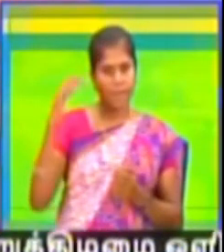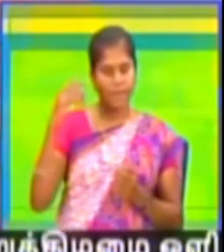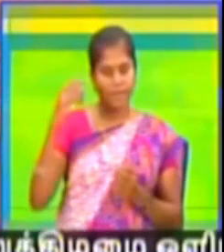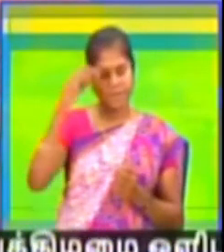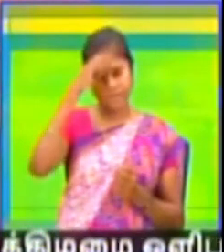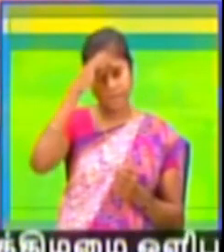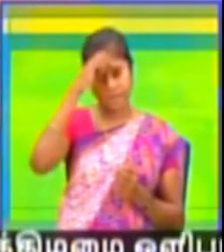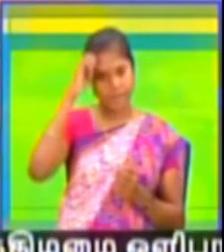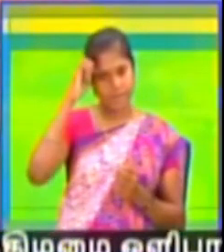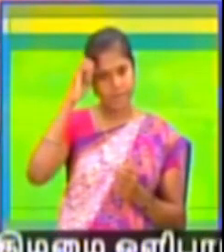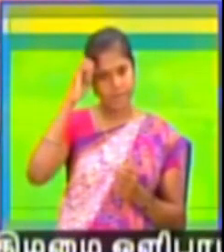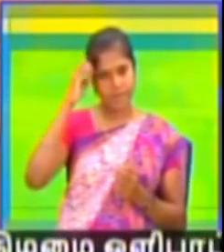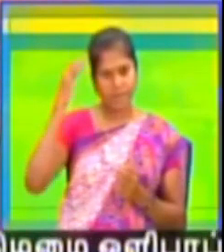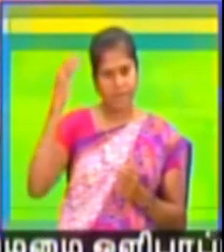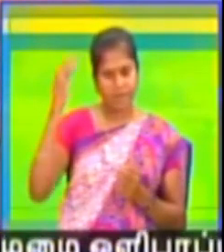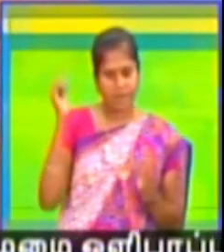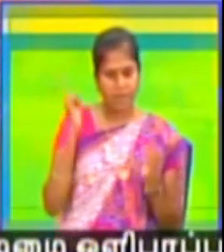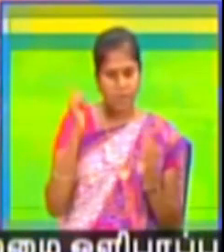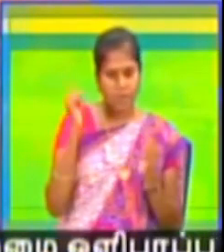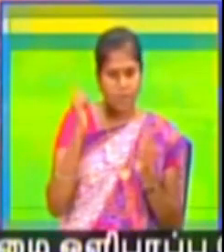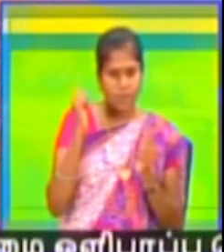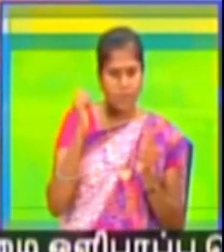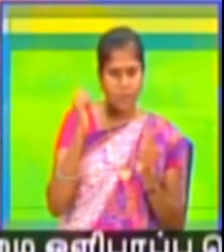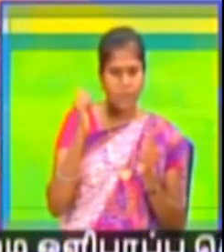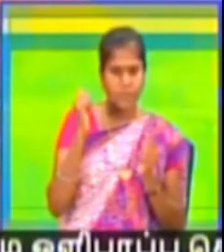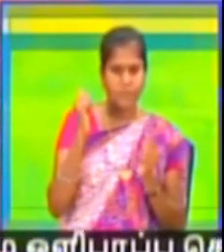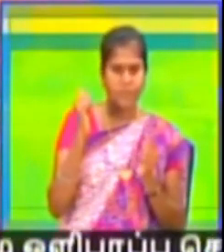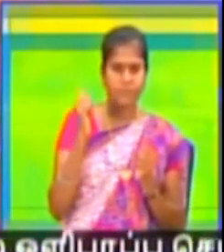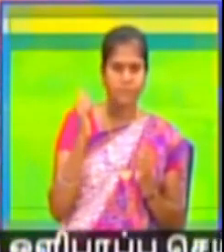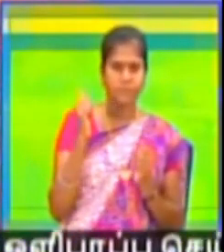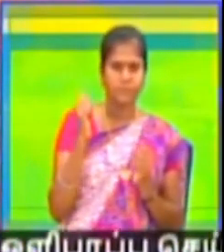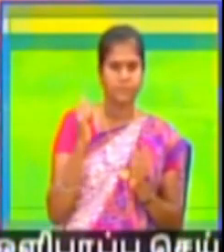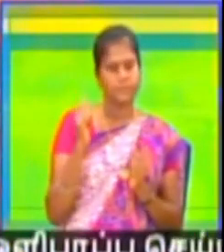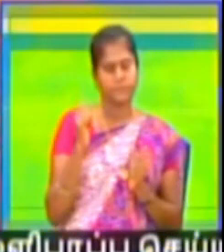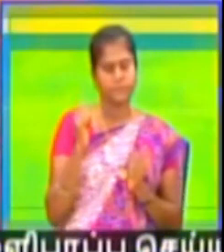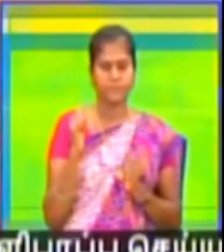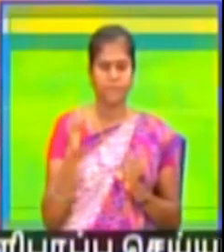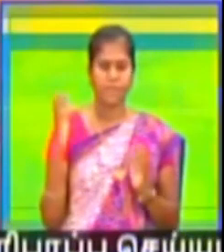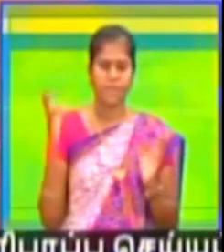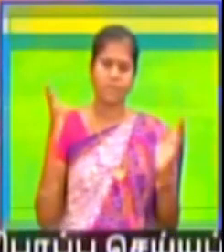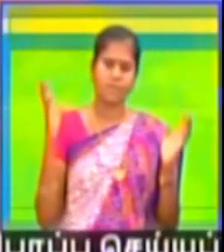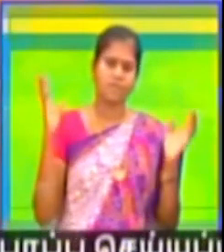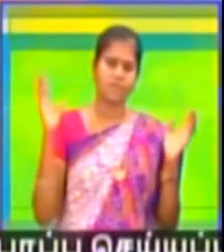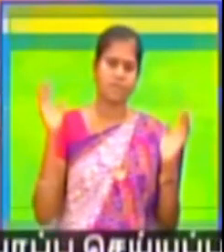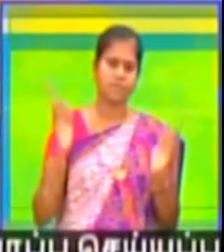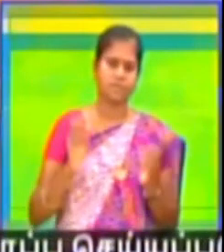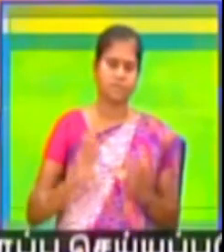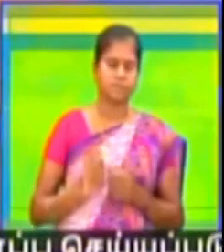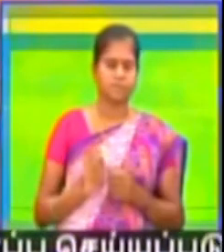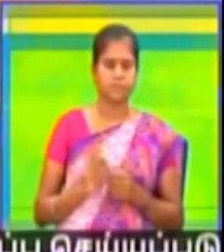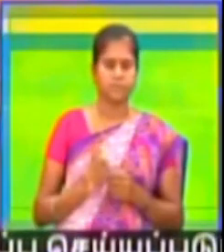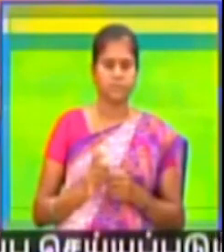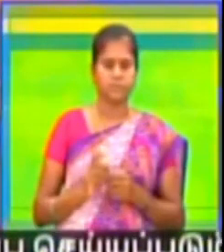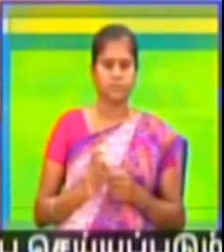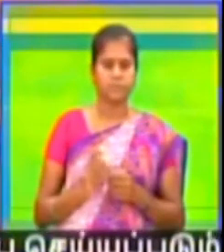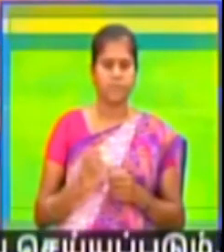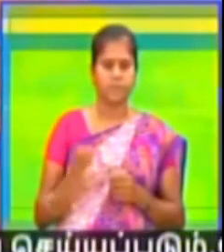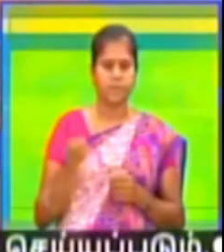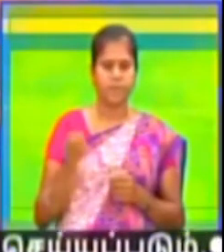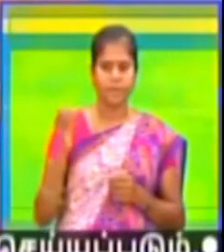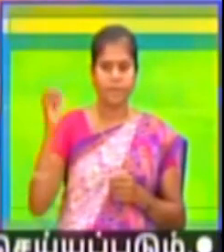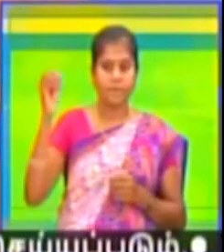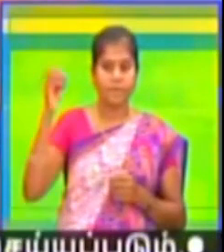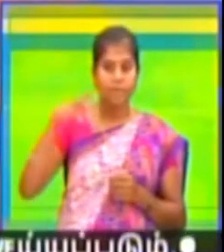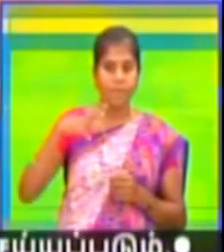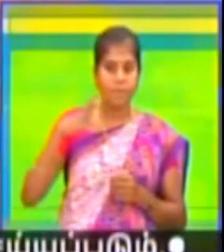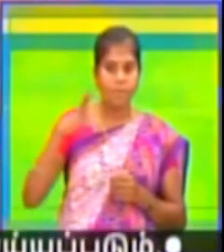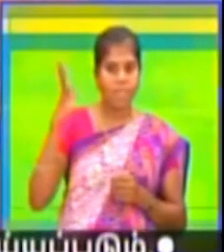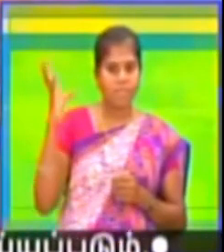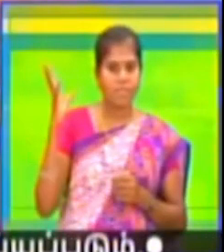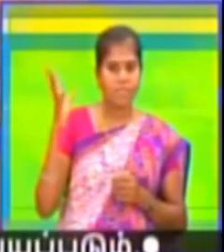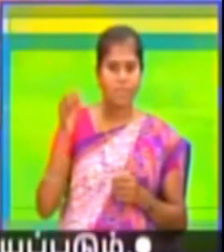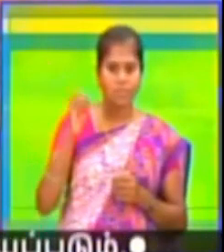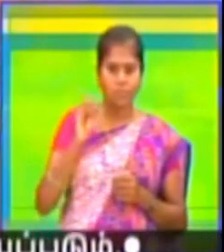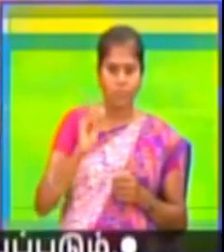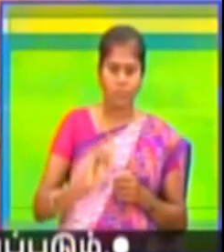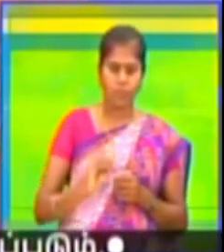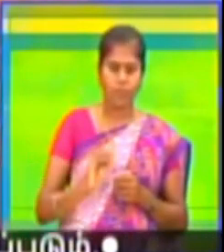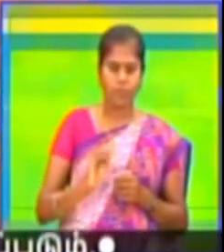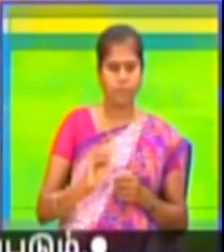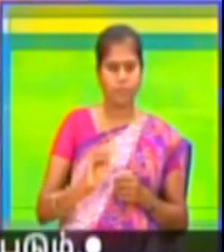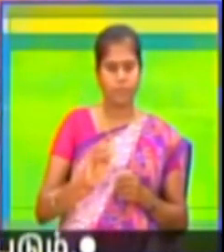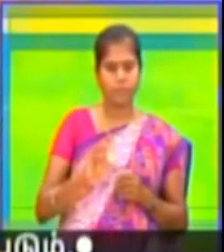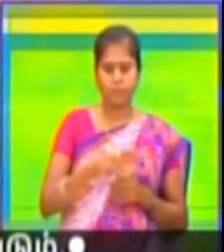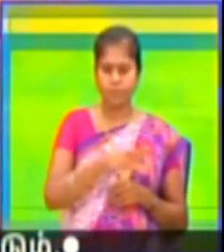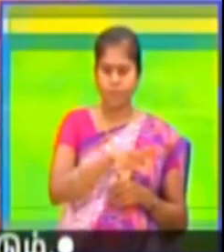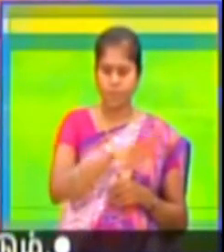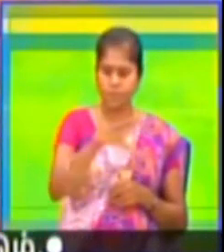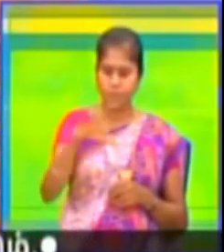இருக்கும், வெயில் இருக்கும், காடு இருக்கும், வறண்ட நிலைகள் இருக்கும், வெப்பம் அதிகமாக இருக்கும், வெப்பம் குறைவாக இருக்கும். இப்படிப்பட்ட ஒரு சூழ்நிலையை